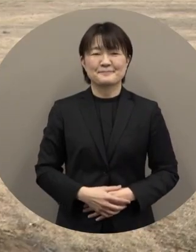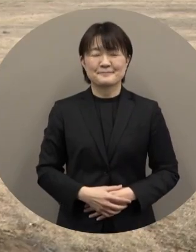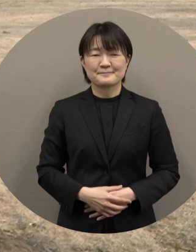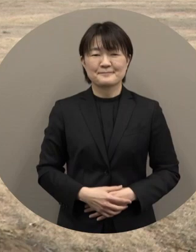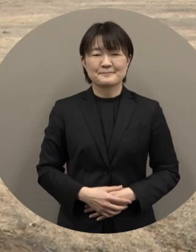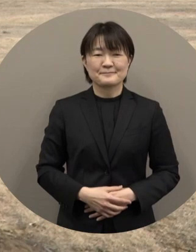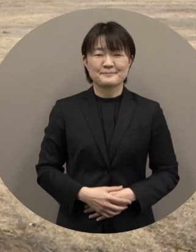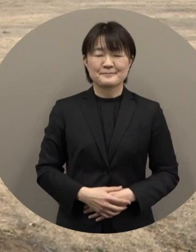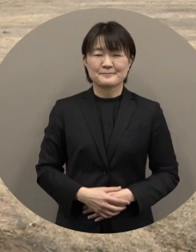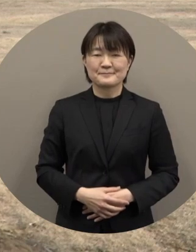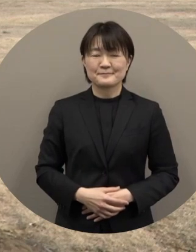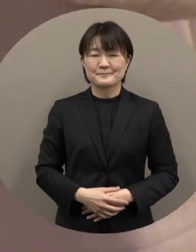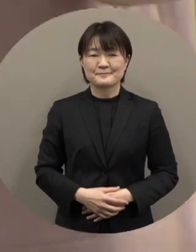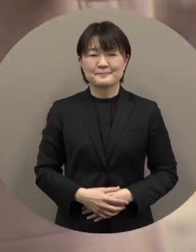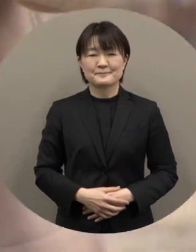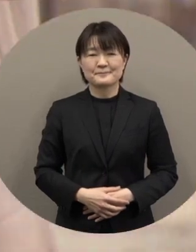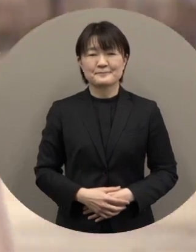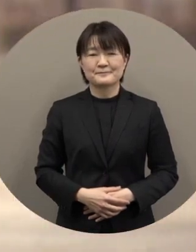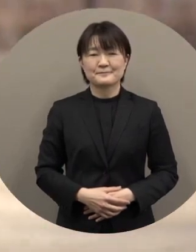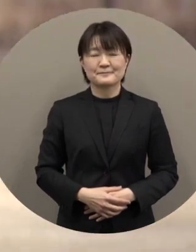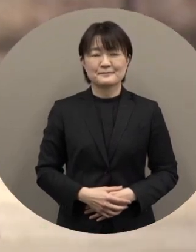願いします。 お願いします。